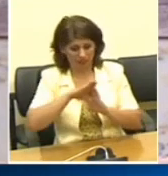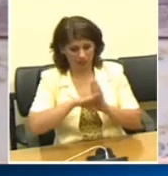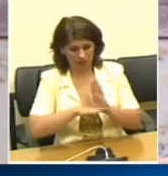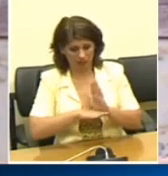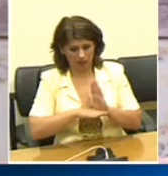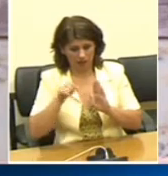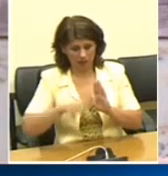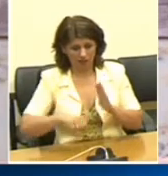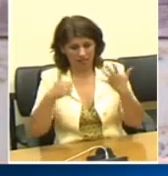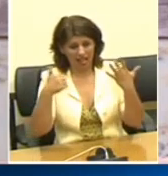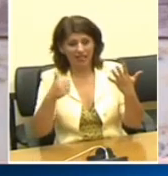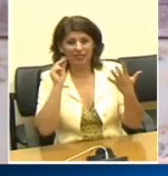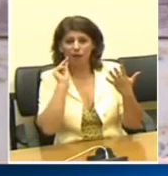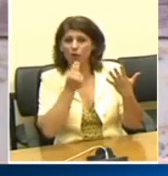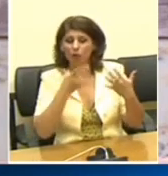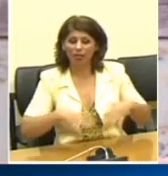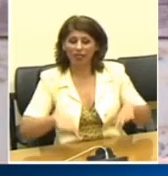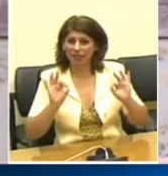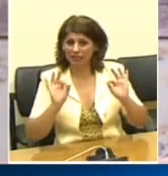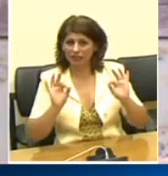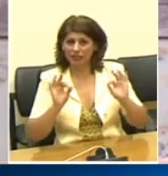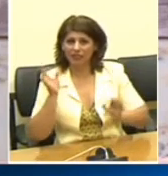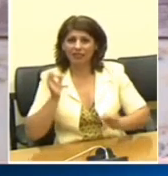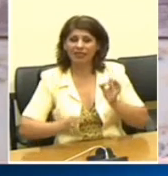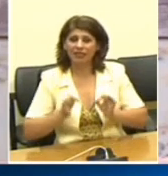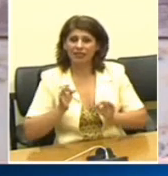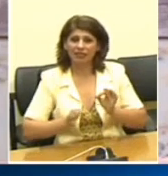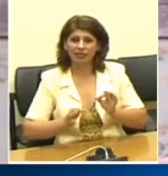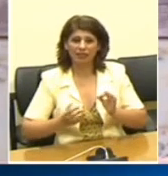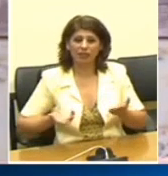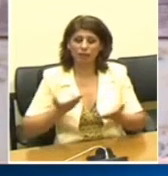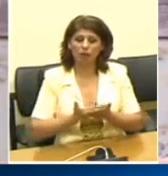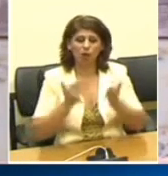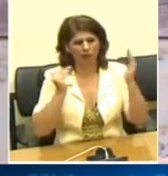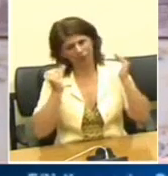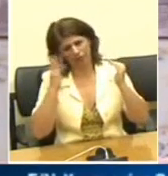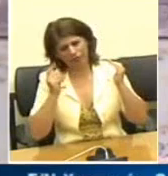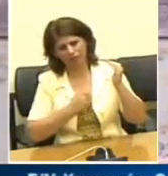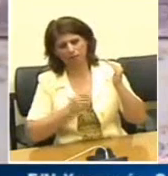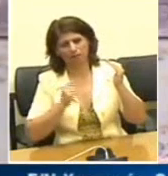σήμερα στις 18:00 το απόγευμα θα ξεκινήσει η συζήτηση για την πρόταση της Χριστίας.